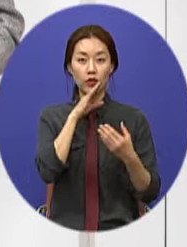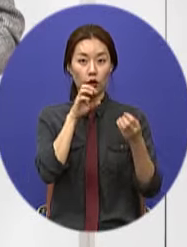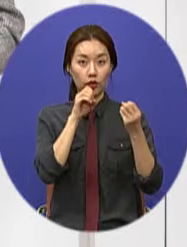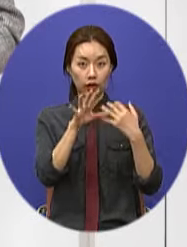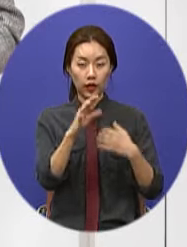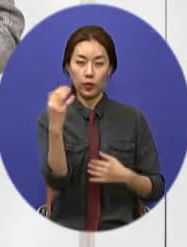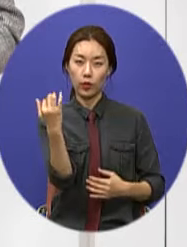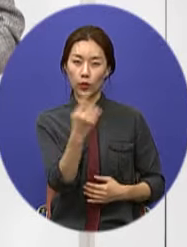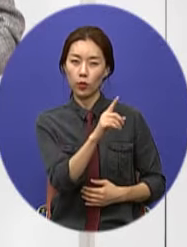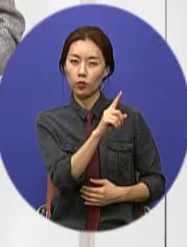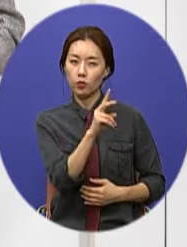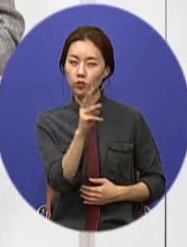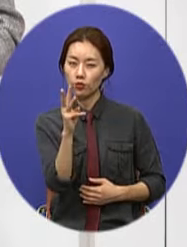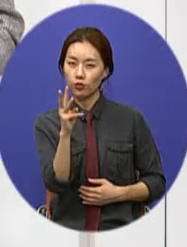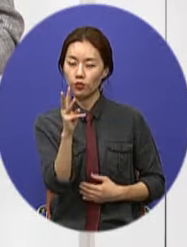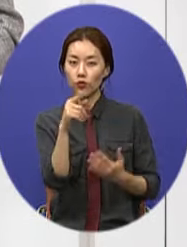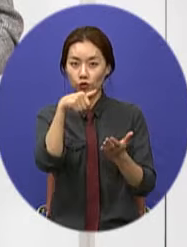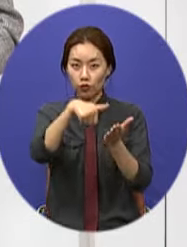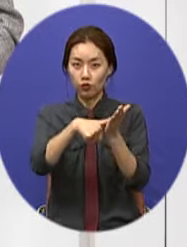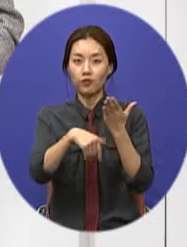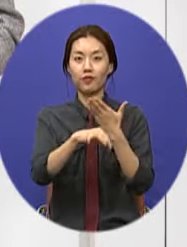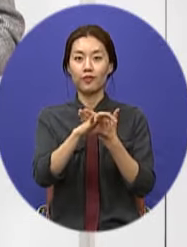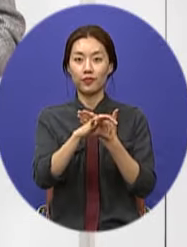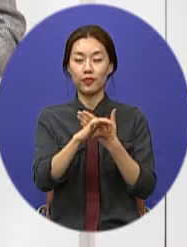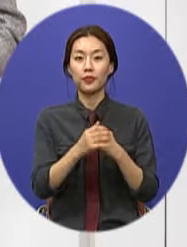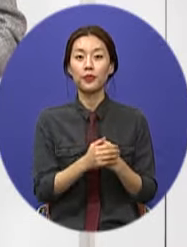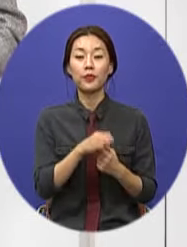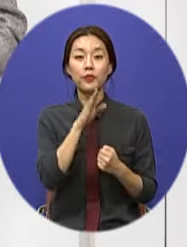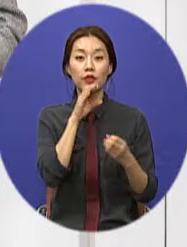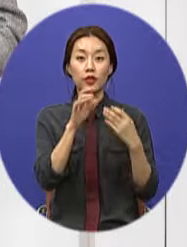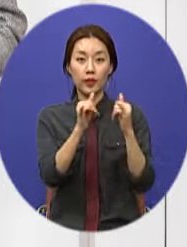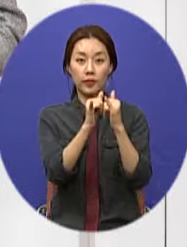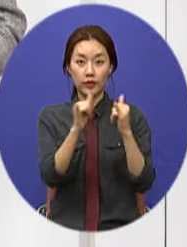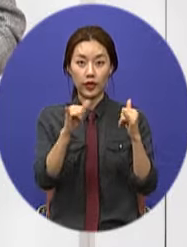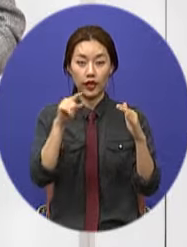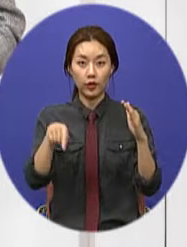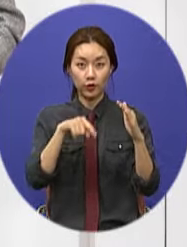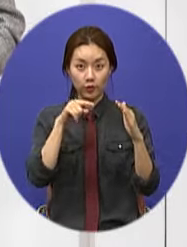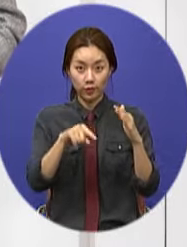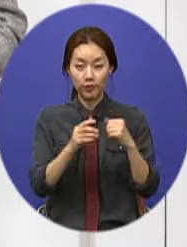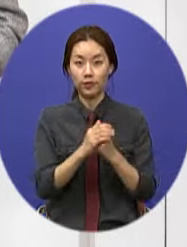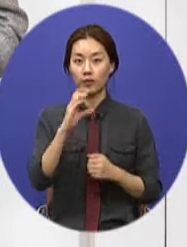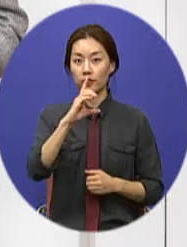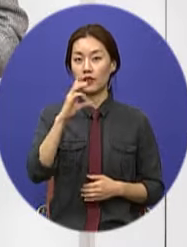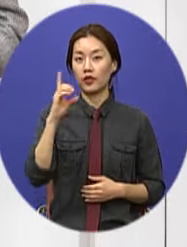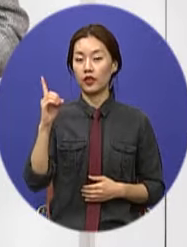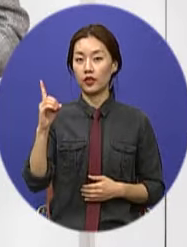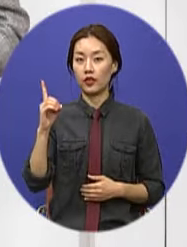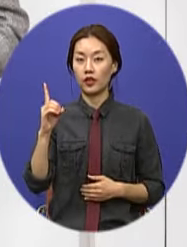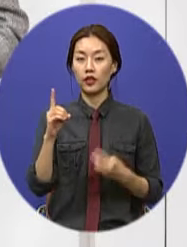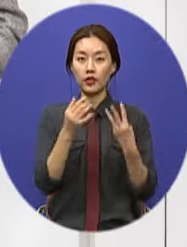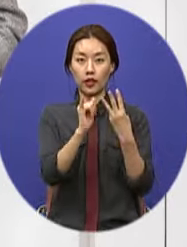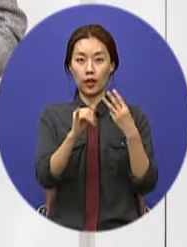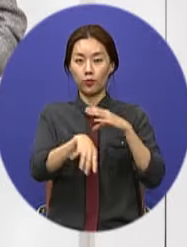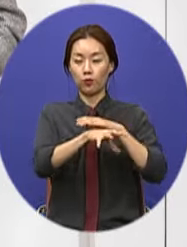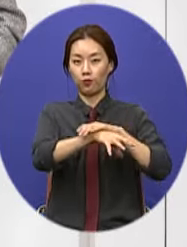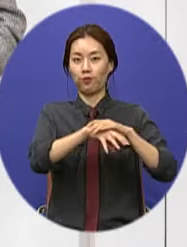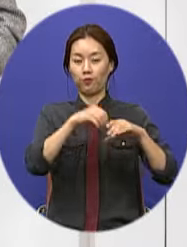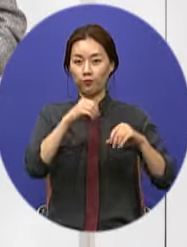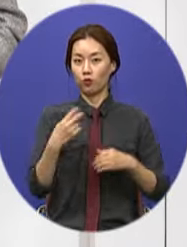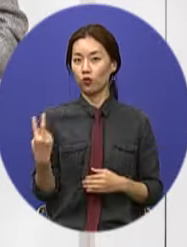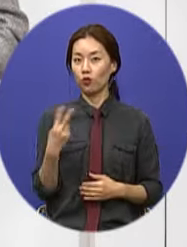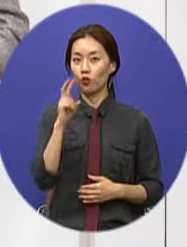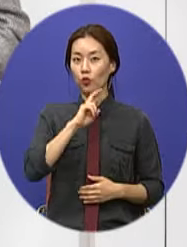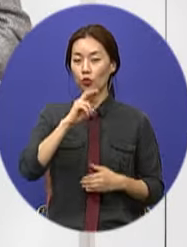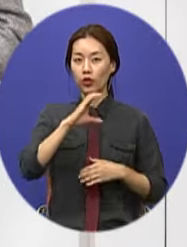정답의 번호를 꼭 눌러 주시면은요. 예. 자, 정답자 중 예, CD를 3분을 추첨을 해서 네. MC들의 사인